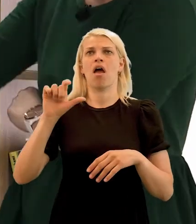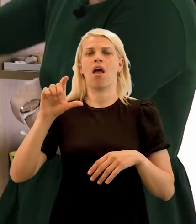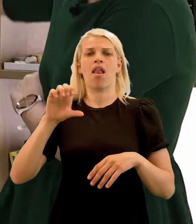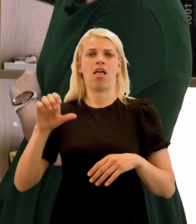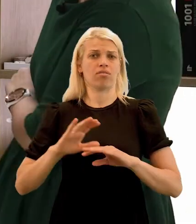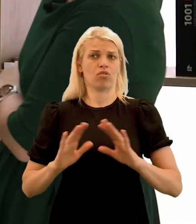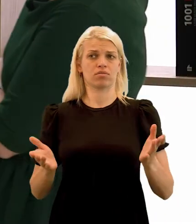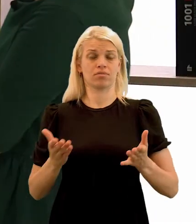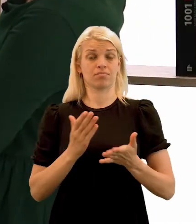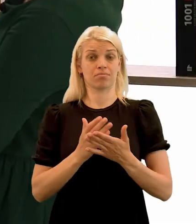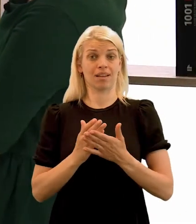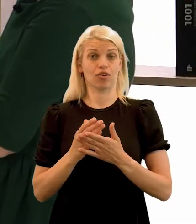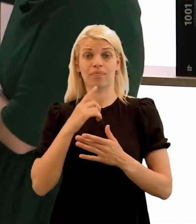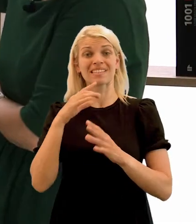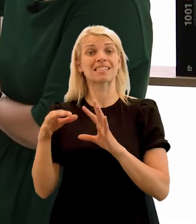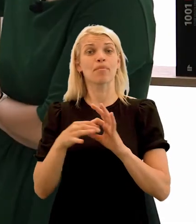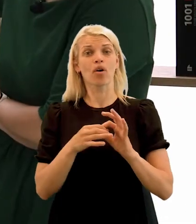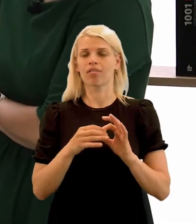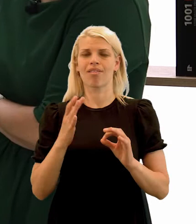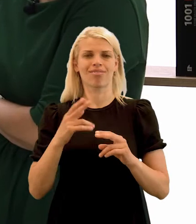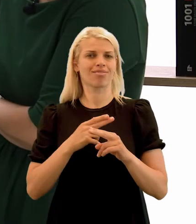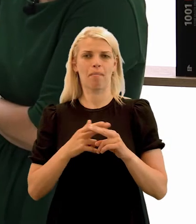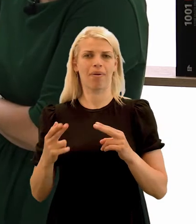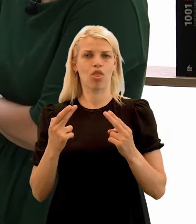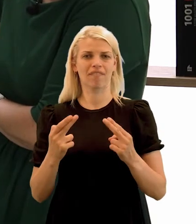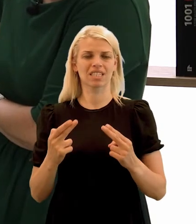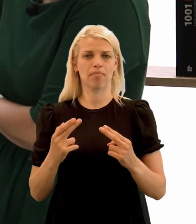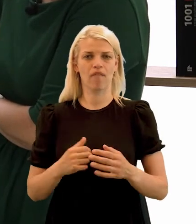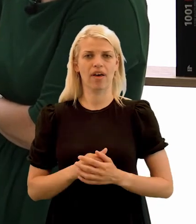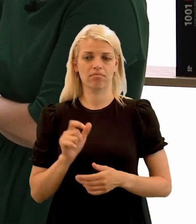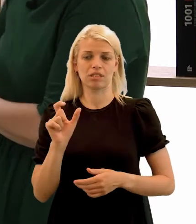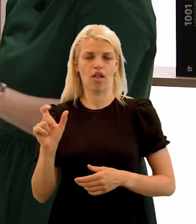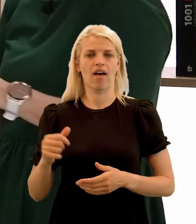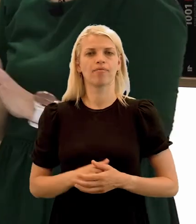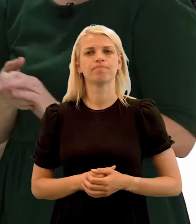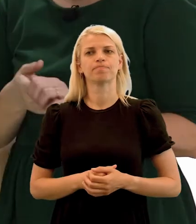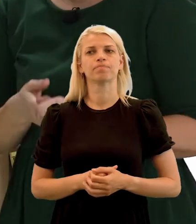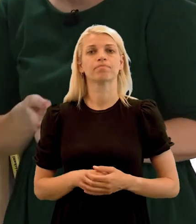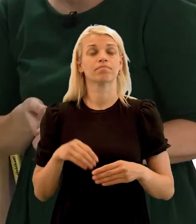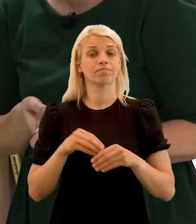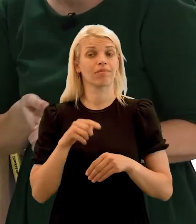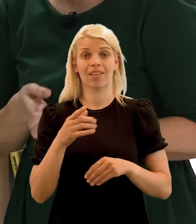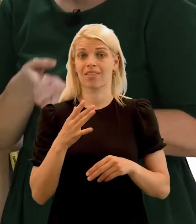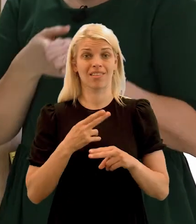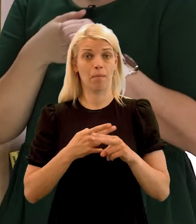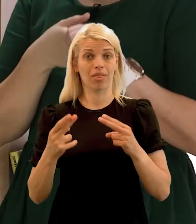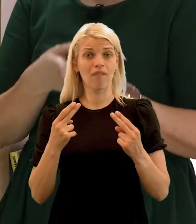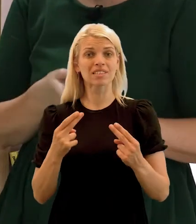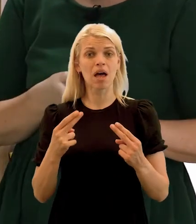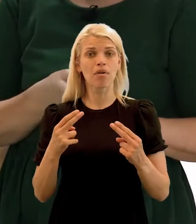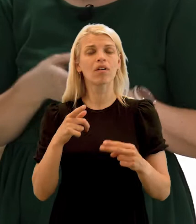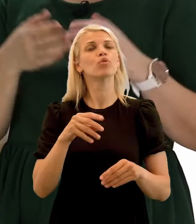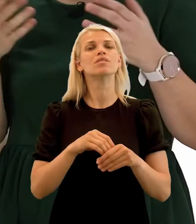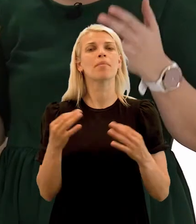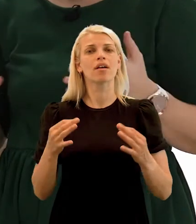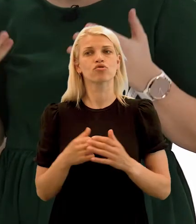slová, sú spojky neplnovýznamové slová. Keďže sú neplnovýznamové, to